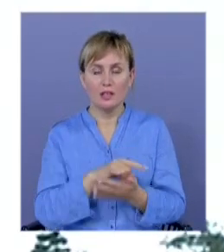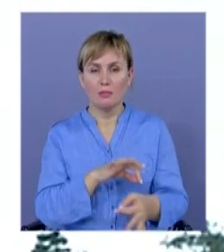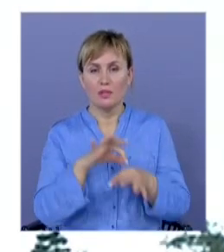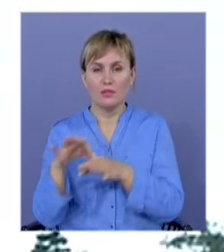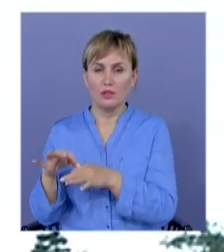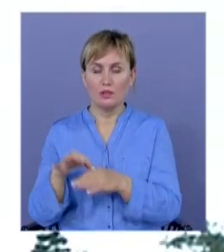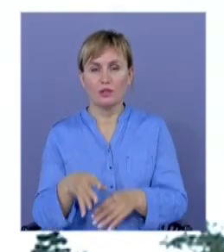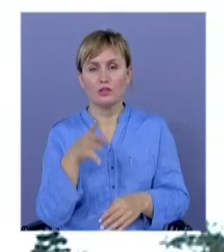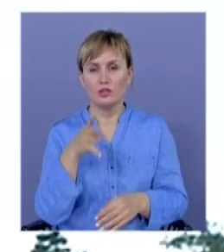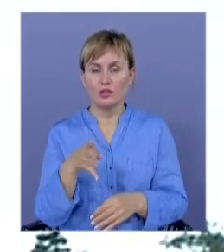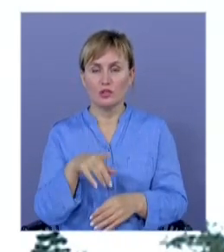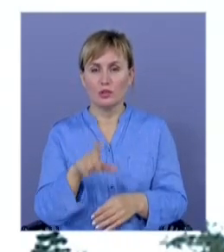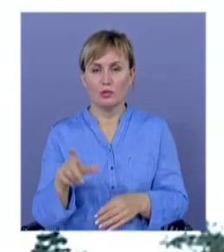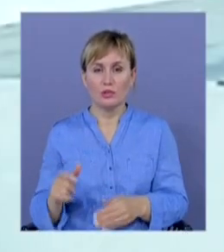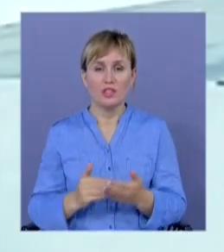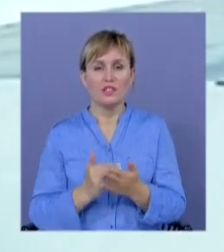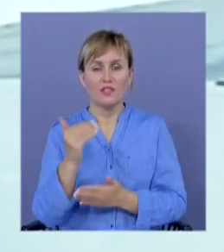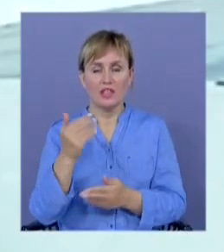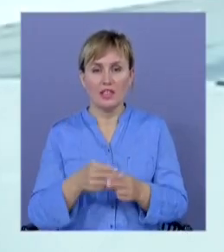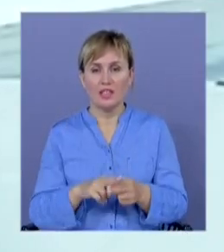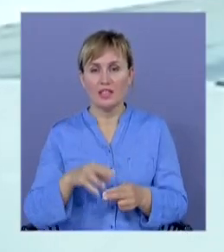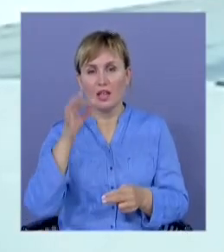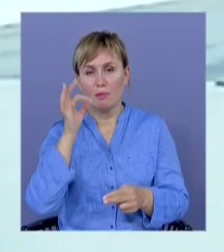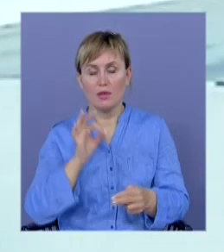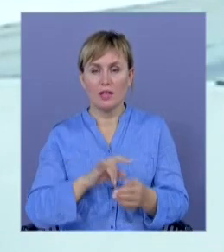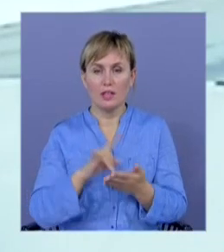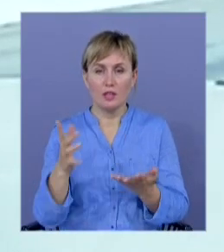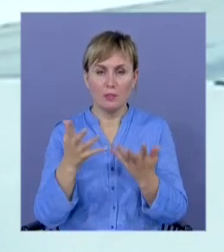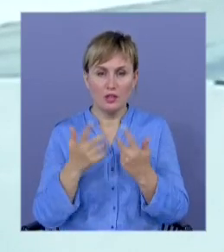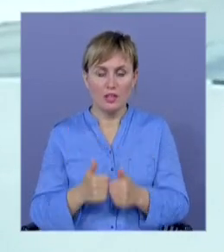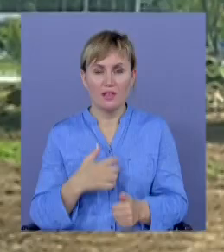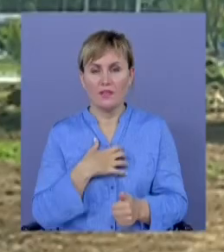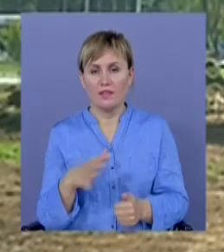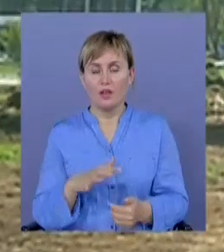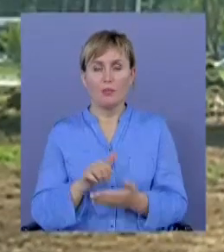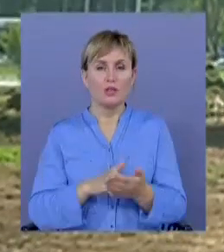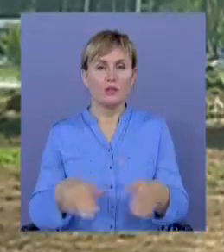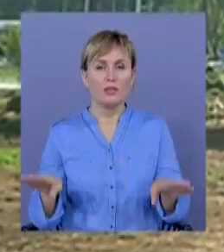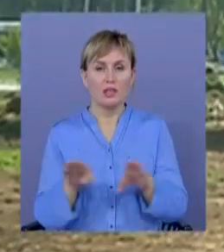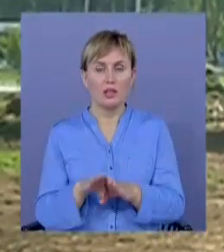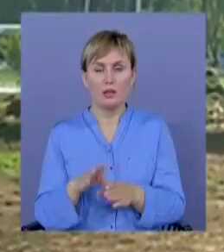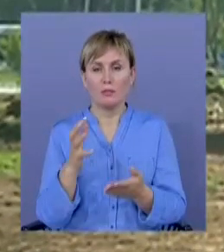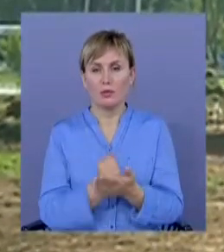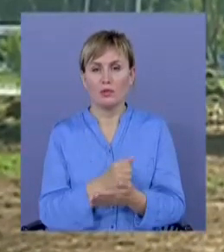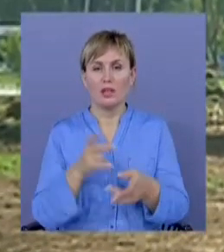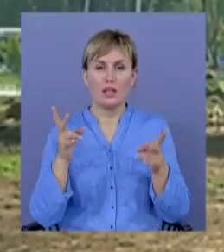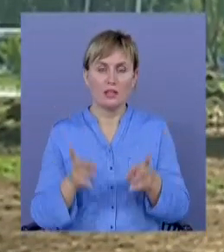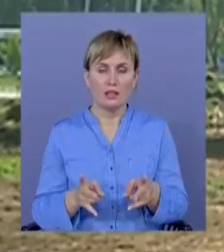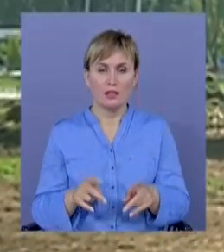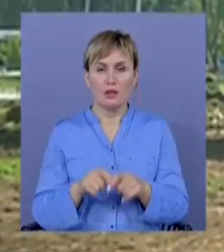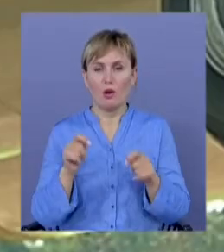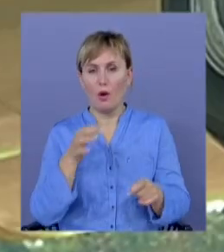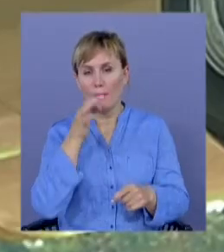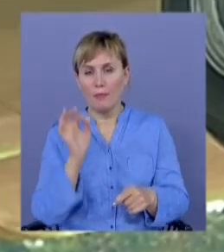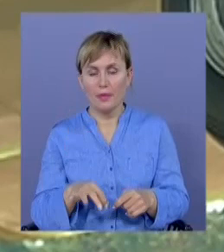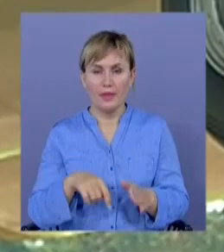почти 4000 пассажиров. Сверхзвуковые коммерческие рейсы посчитали нерентабельными. Причиной их закрытия послужила также катастрофа опытного